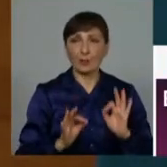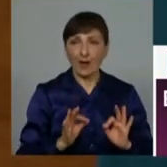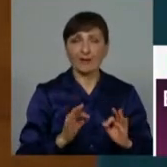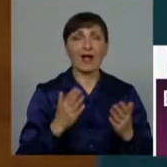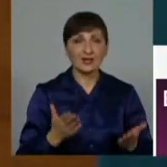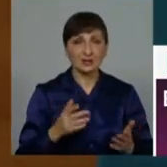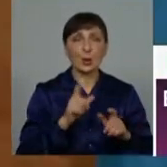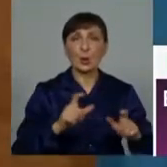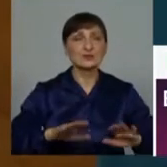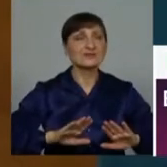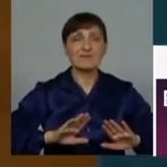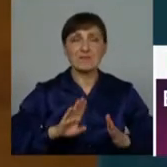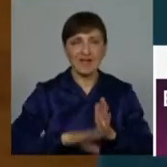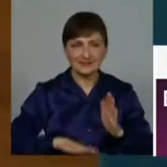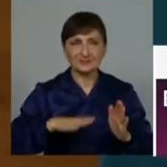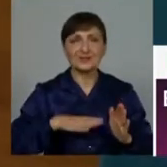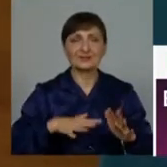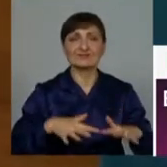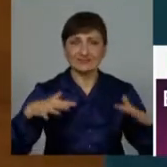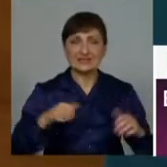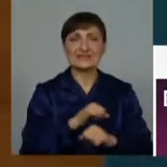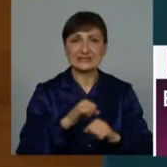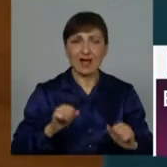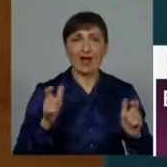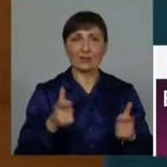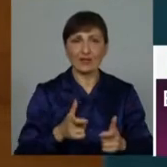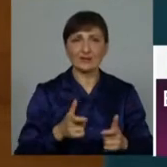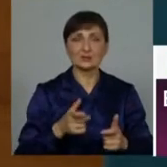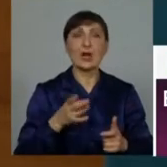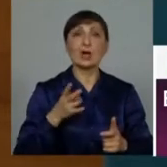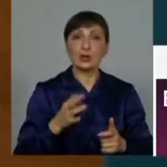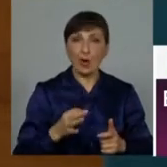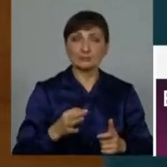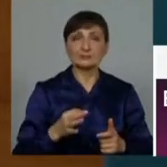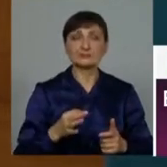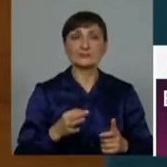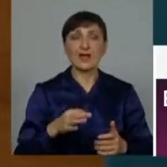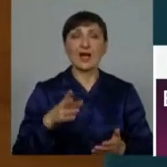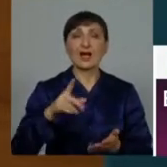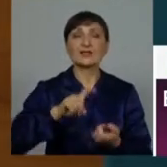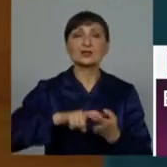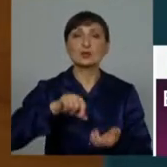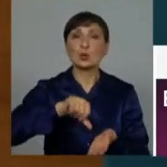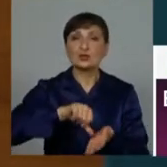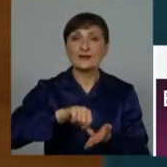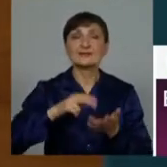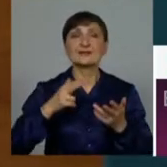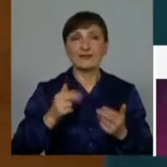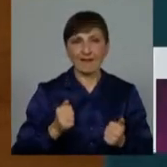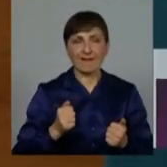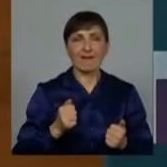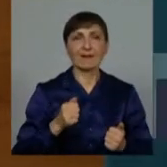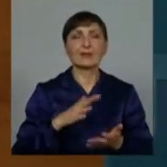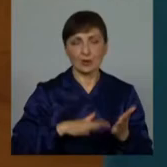без зрителей, но тоже из-за пандемии, конечно. А насчет участия... Да, конечно, буду